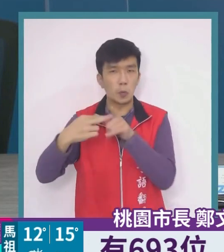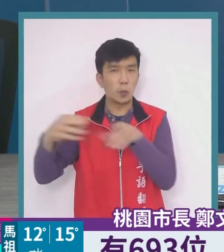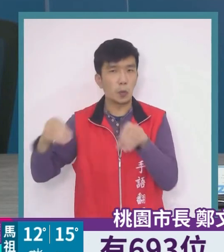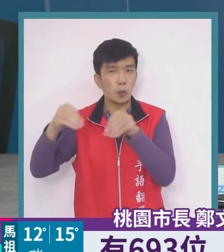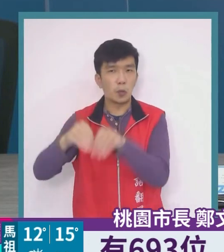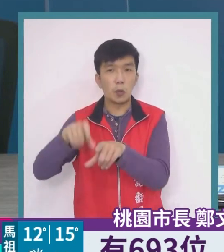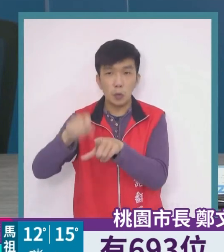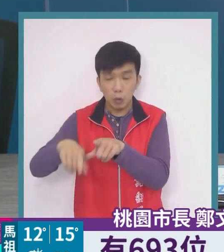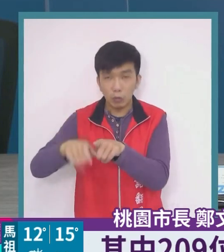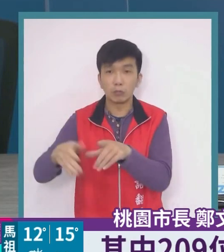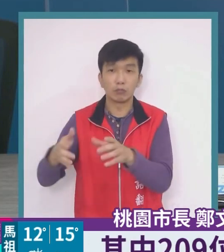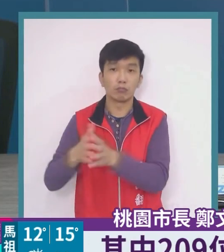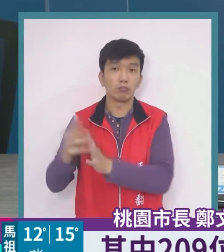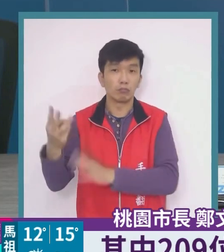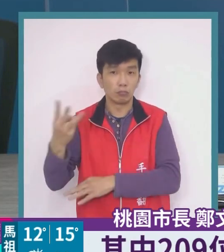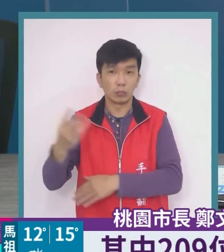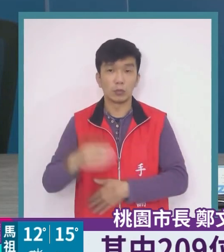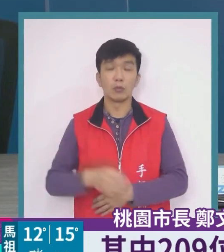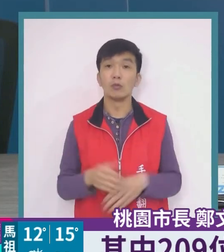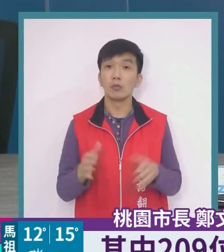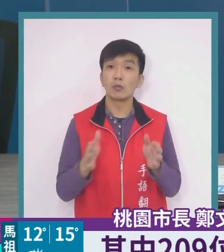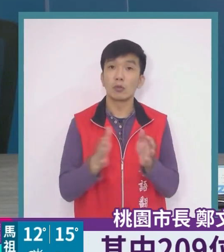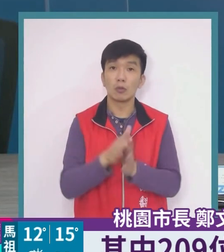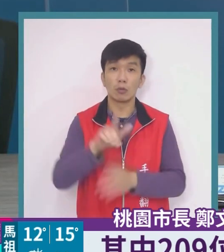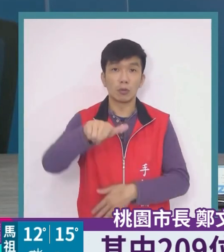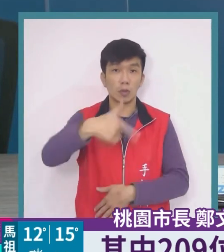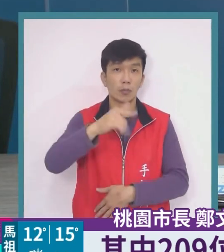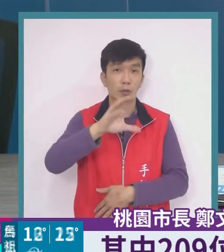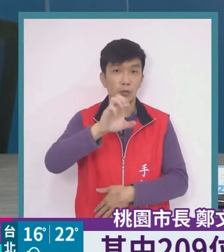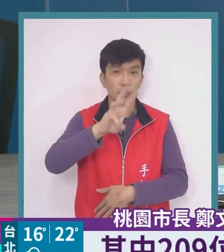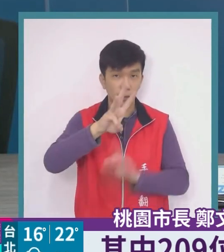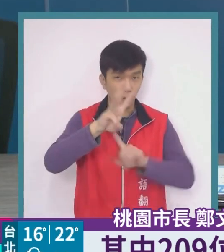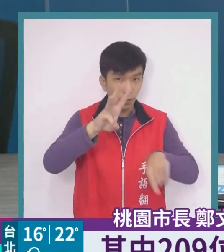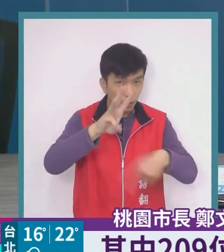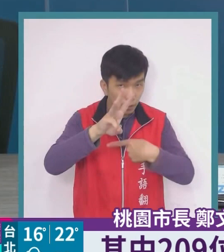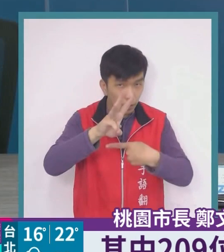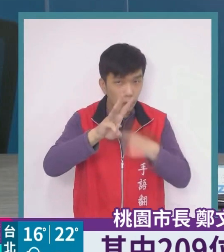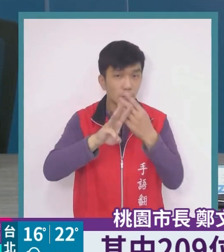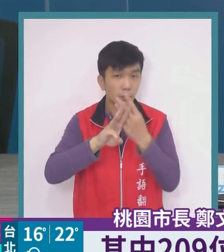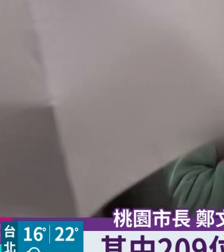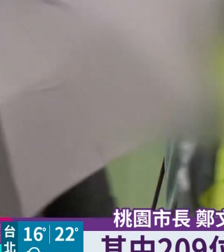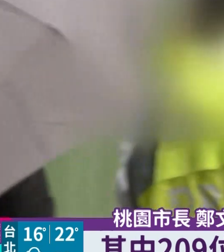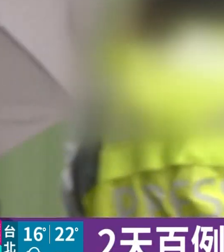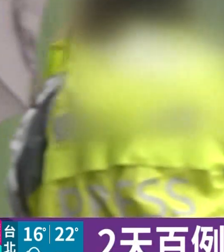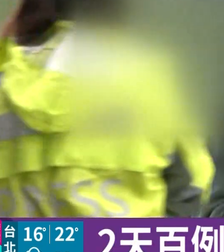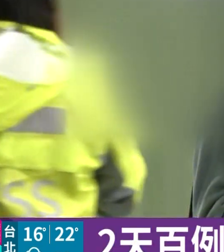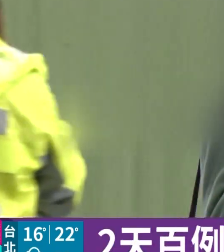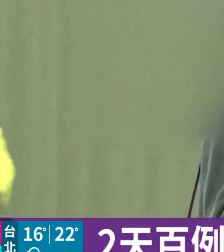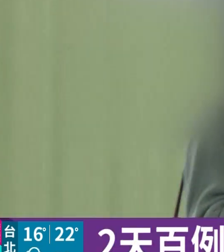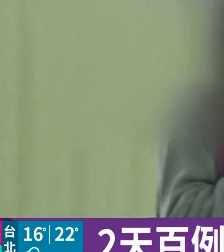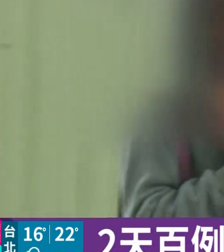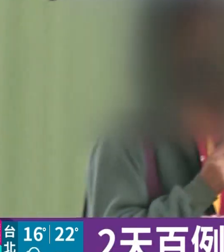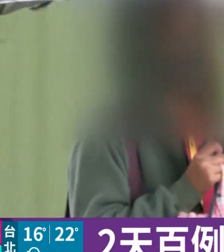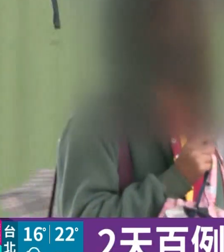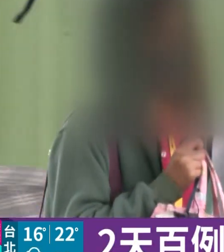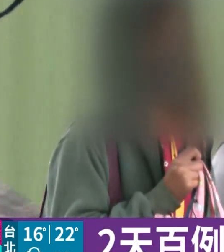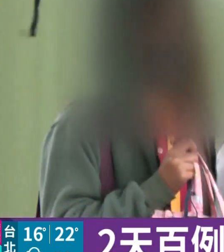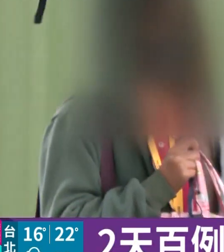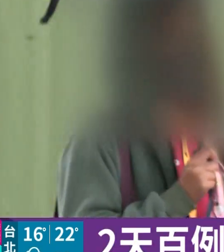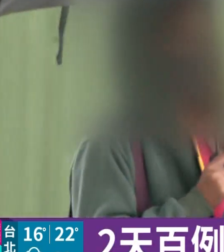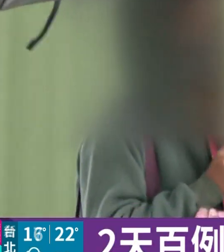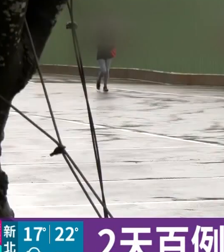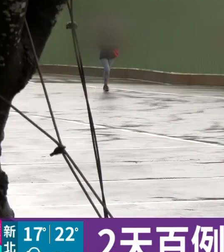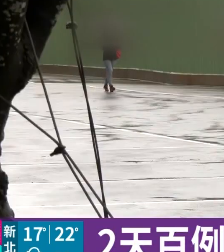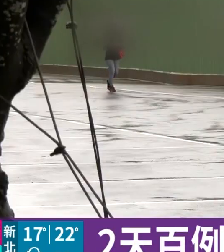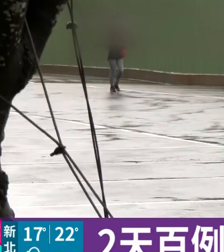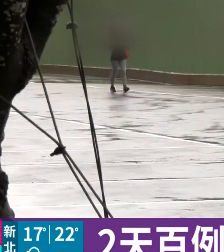693位。其中209位是亚旭电脑的外籍移工。 除了远雄宿舍，在外的亚旭